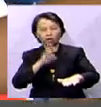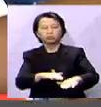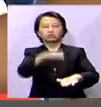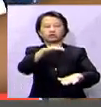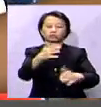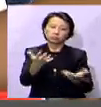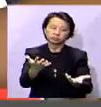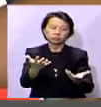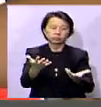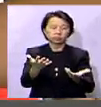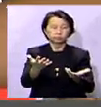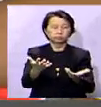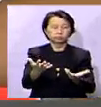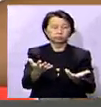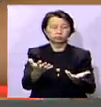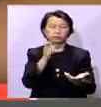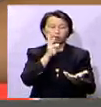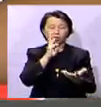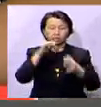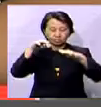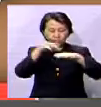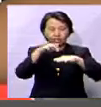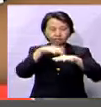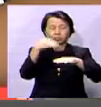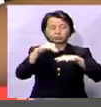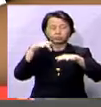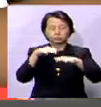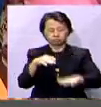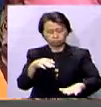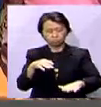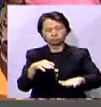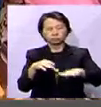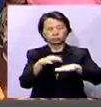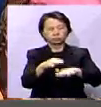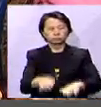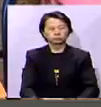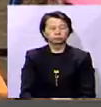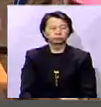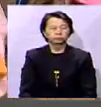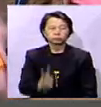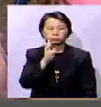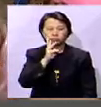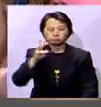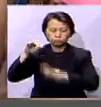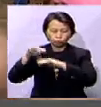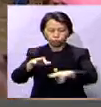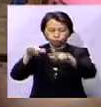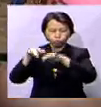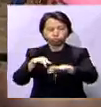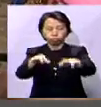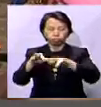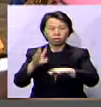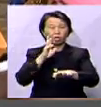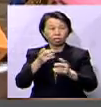dia. Apa? Ayak tak ada lalu kan. Ayak main kira tu kira laju lah kira